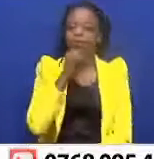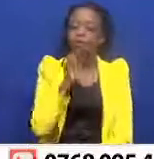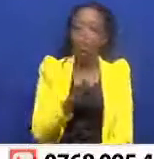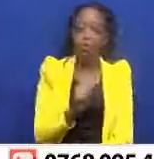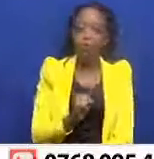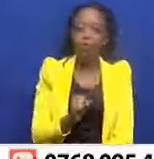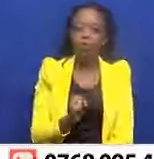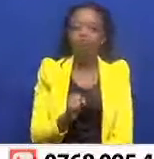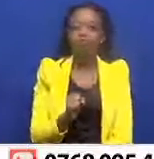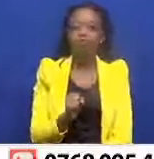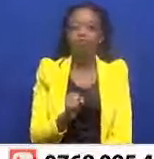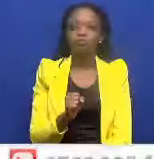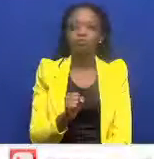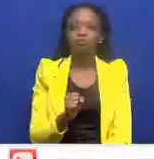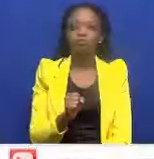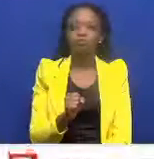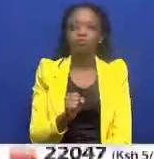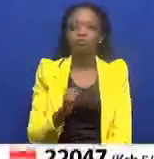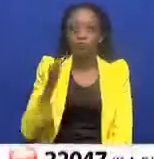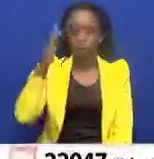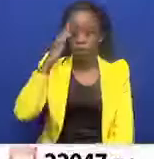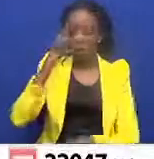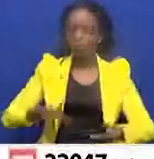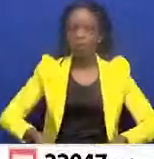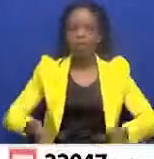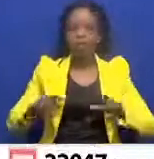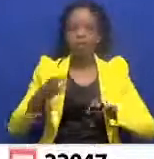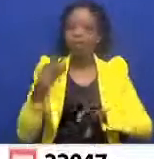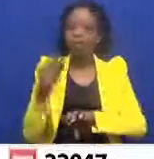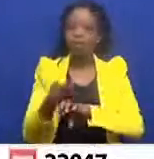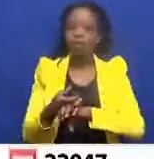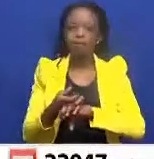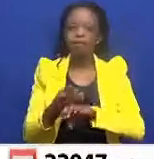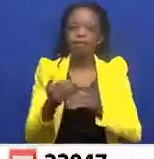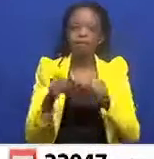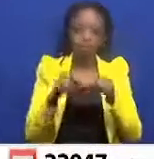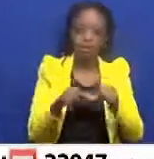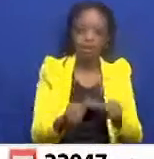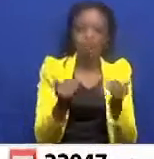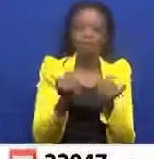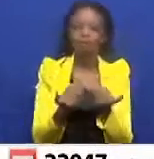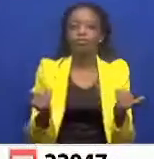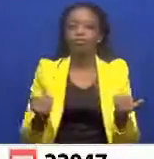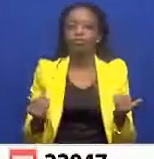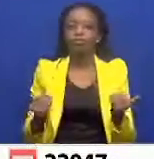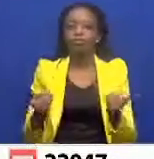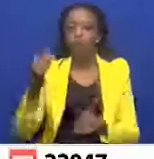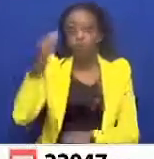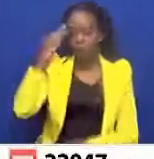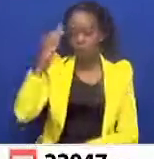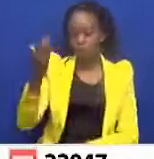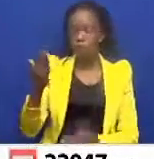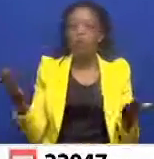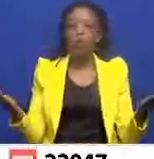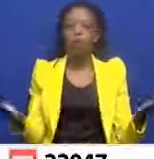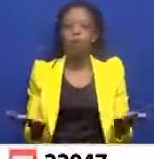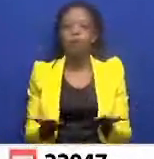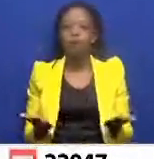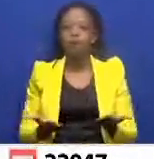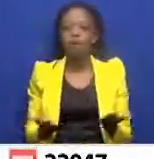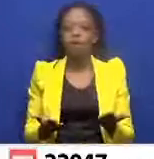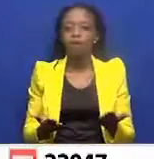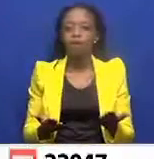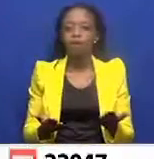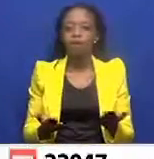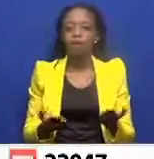hii. Wanajua mambo ya siku hiti nao ni ngumu, hata kukua na watoto uwezi kujua aliko wapi. Sasa